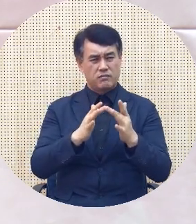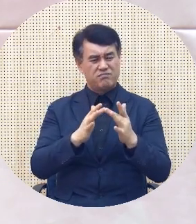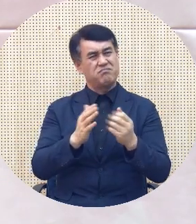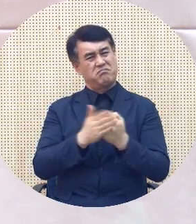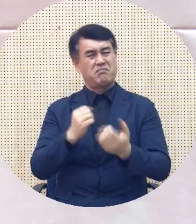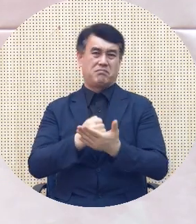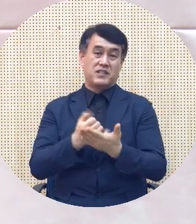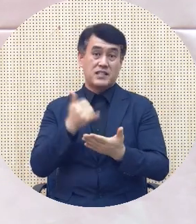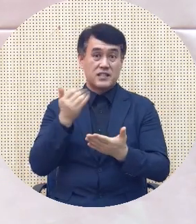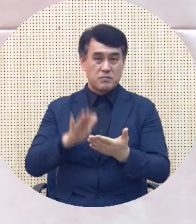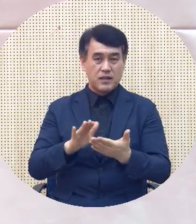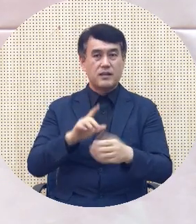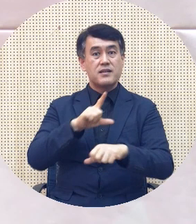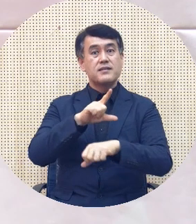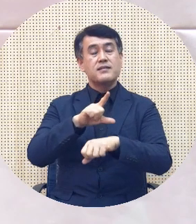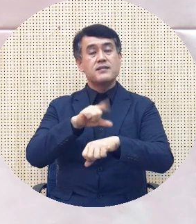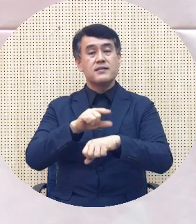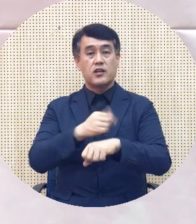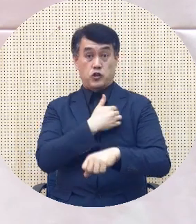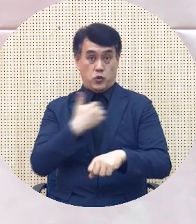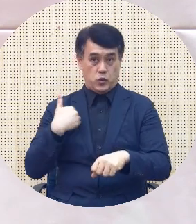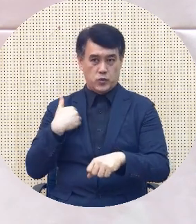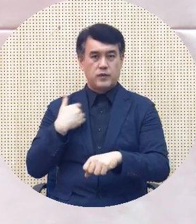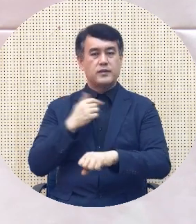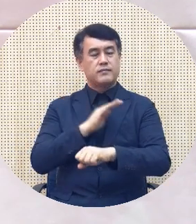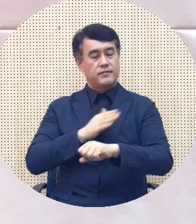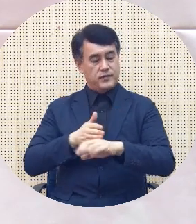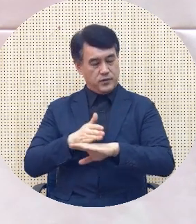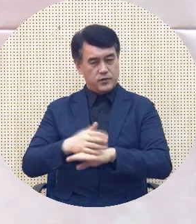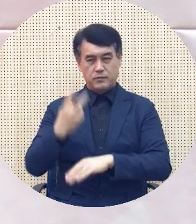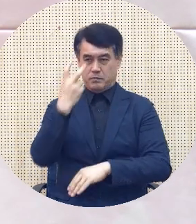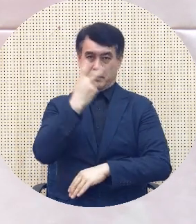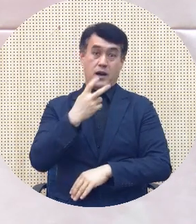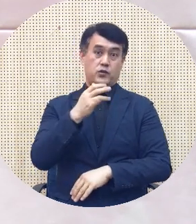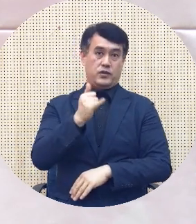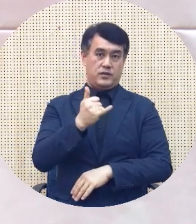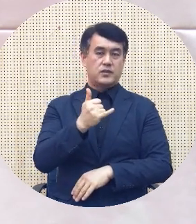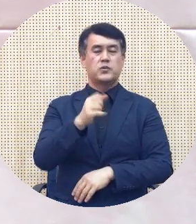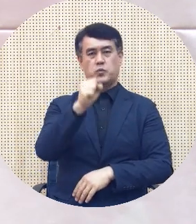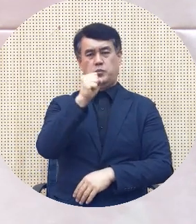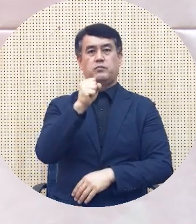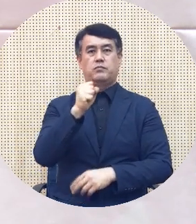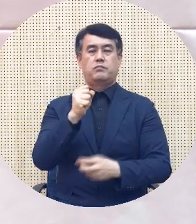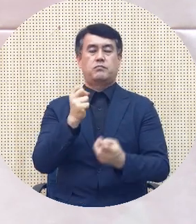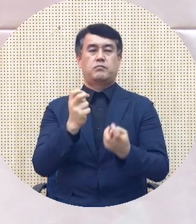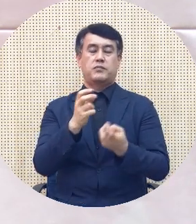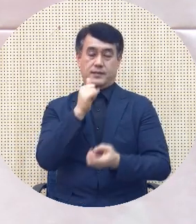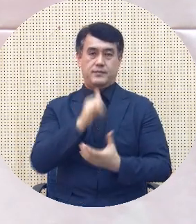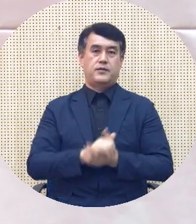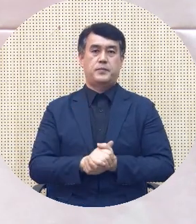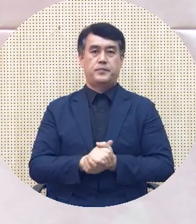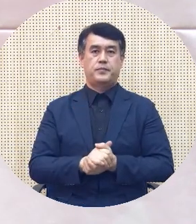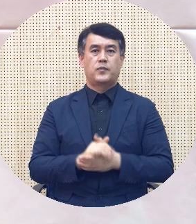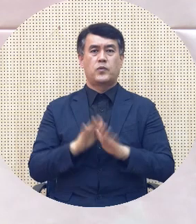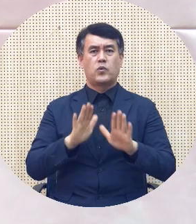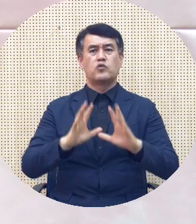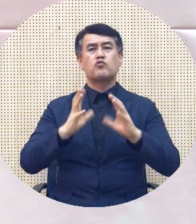있지만 한편으로는 시간 여유를 갖고 천천히 둘러볼 수 있는 그런 장점도 있습니다.